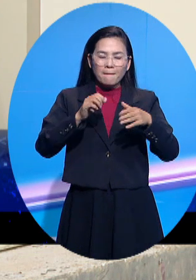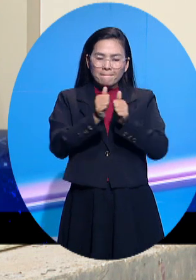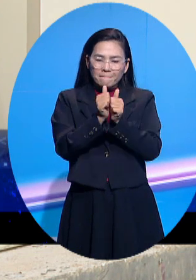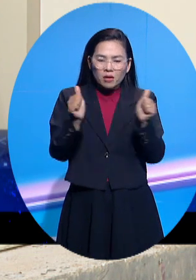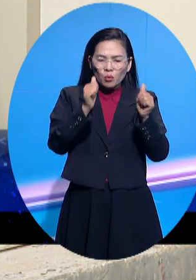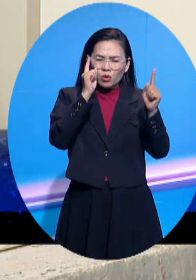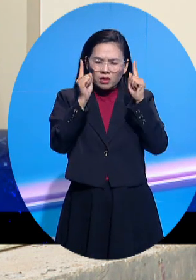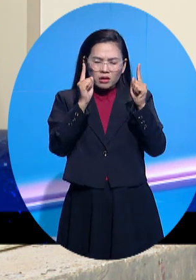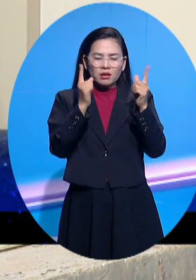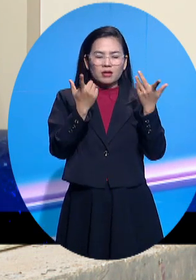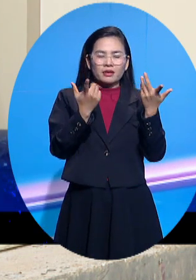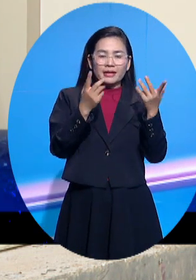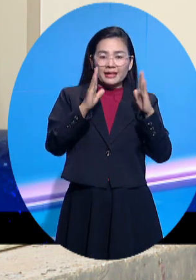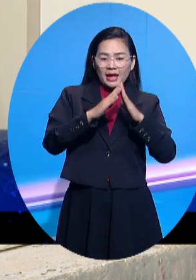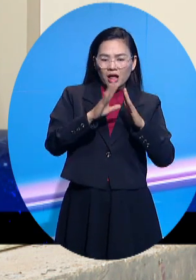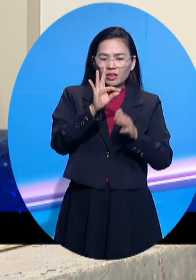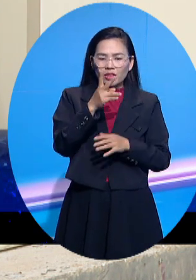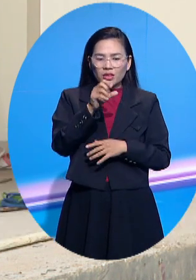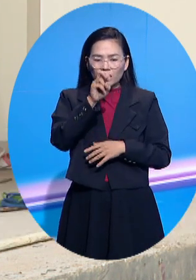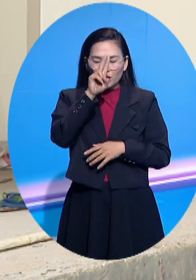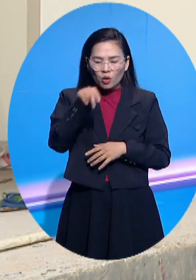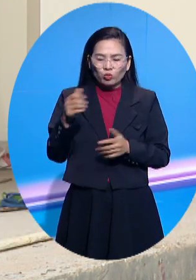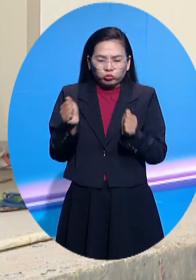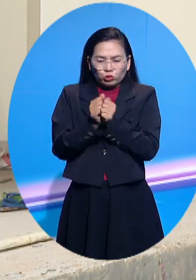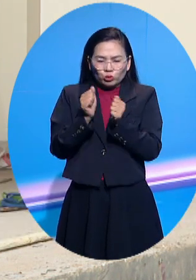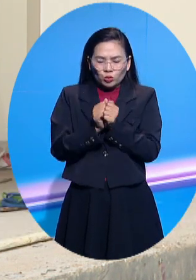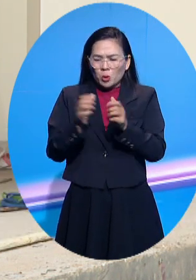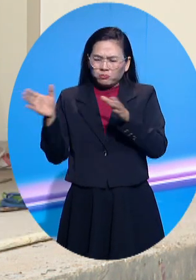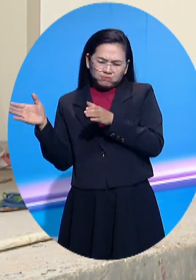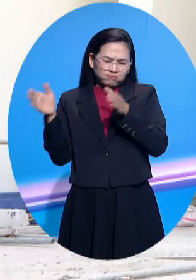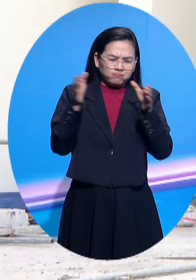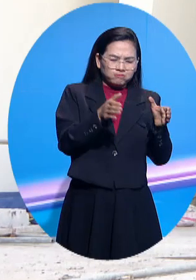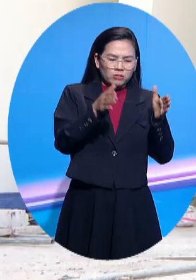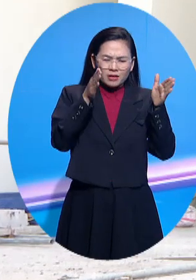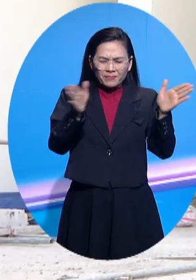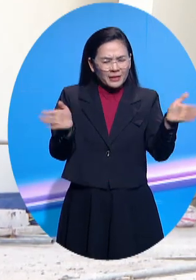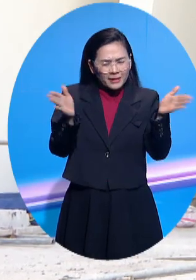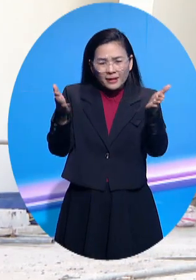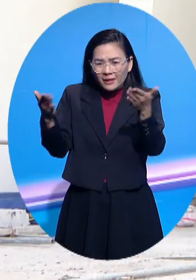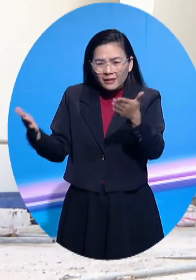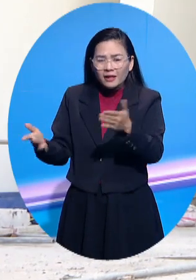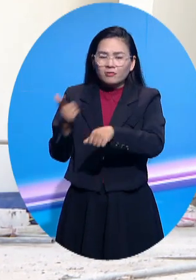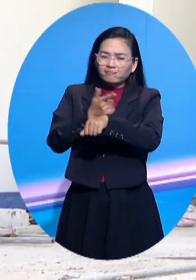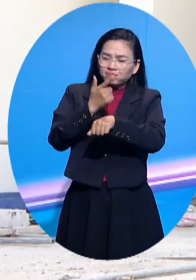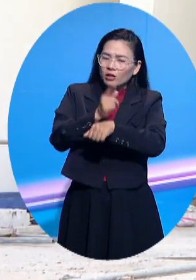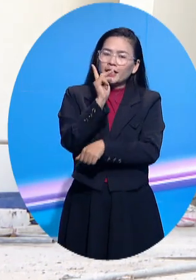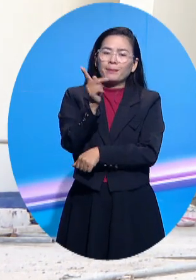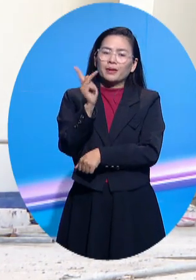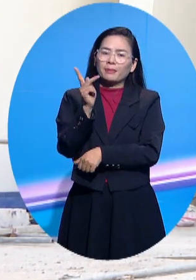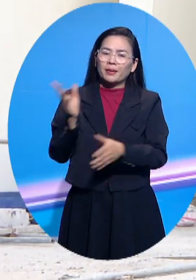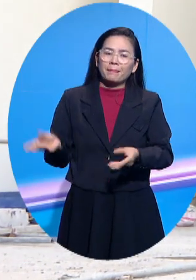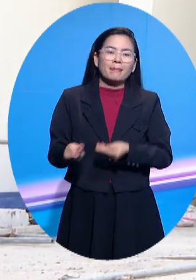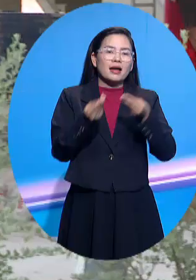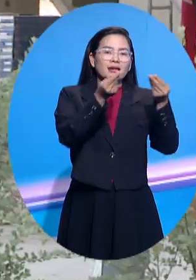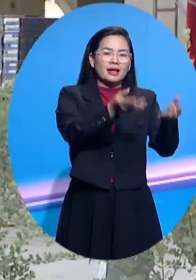nhà thầu liên danh đang tập trung nhân lực vật lực để đẩy nhanh cái tiến độ vào tháng 9 này bàn